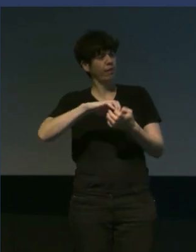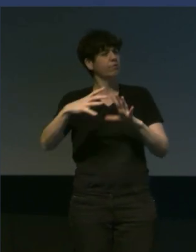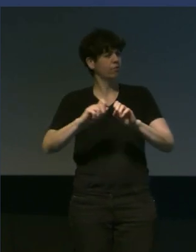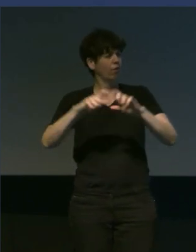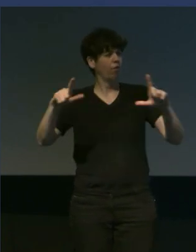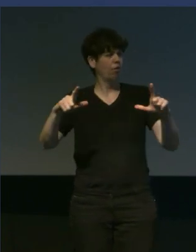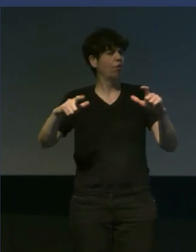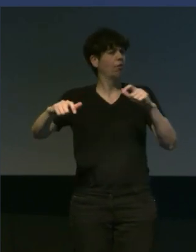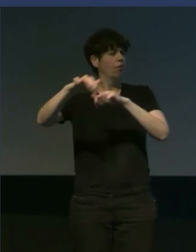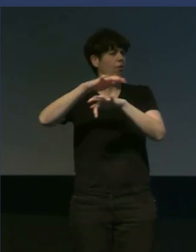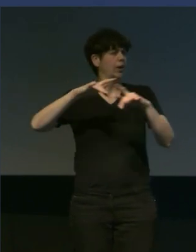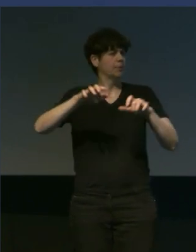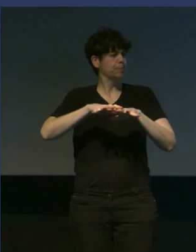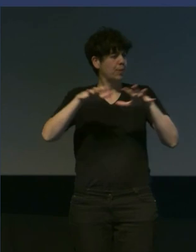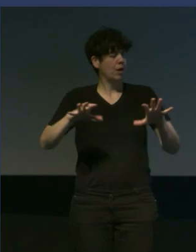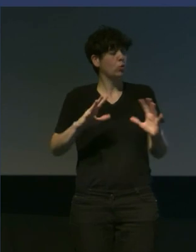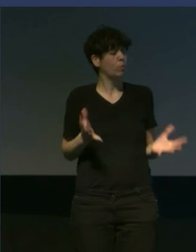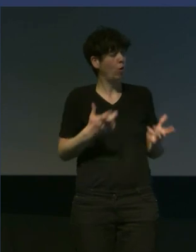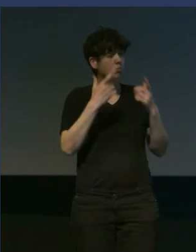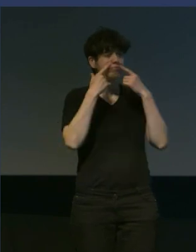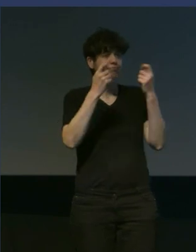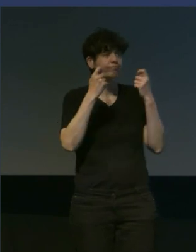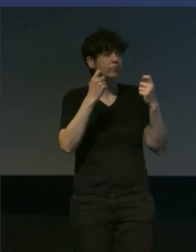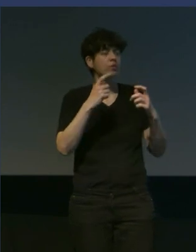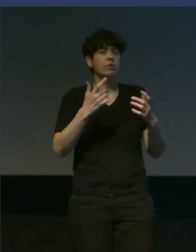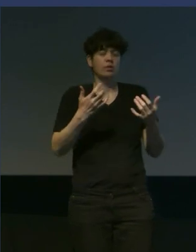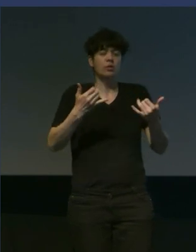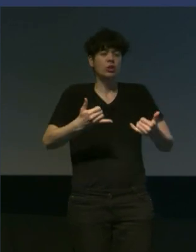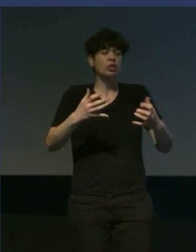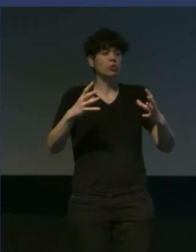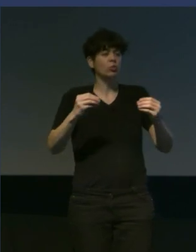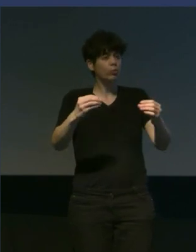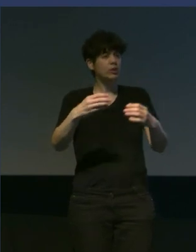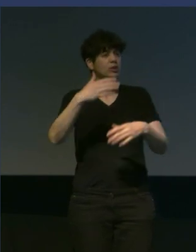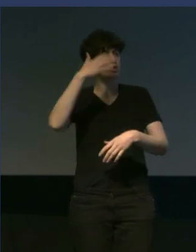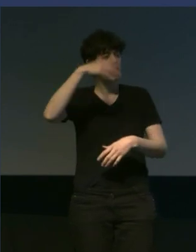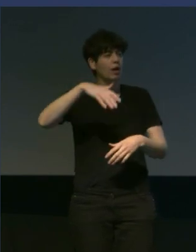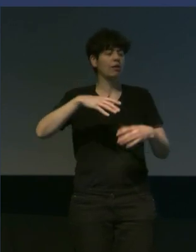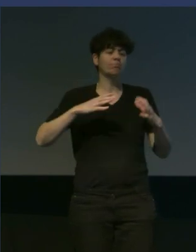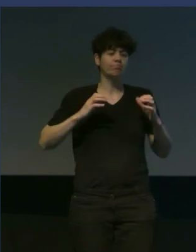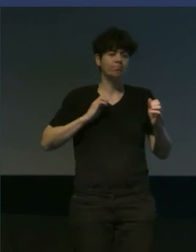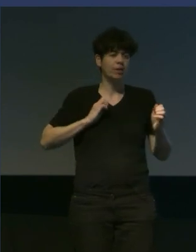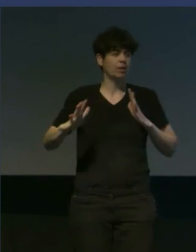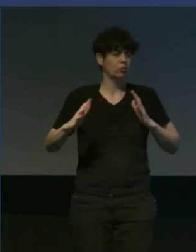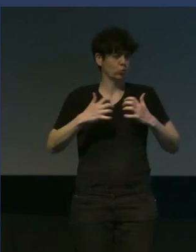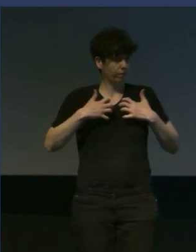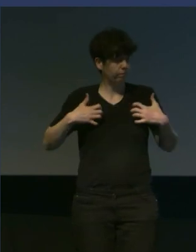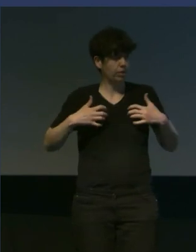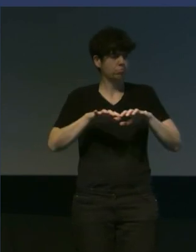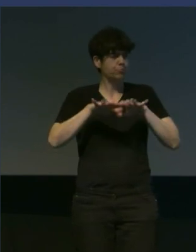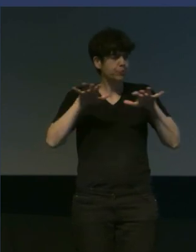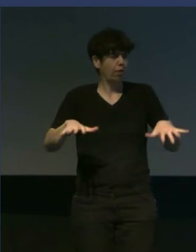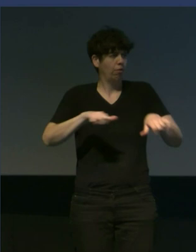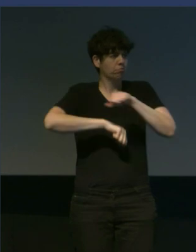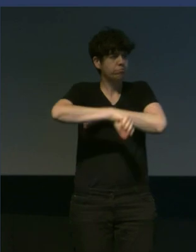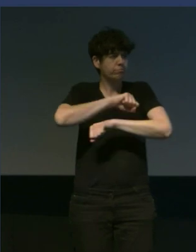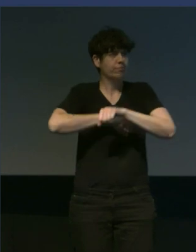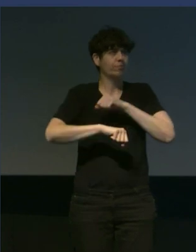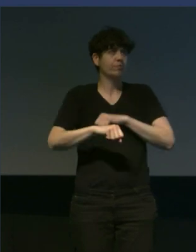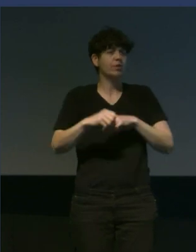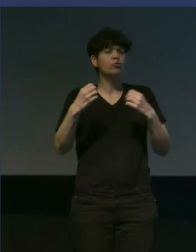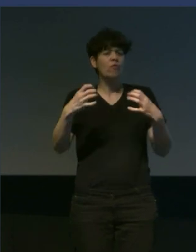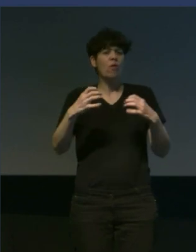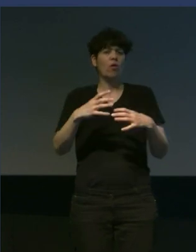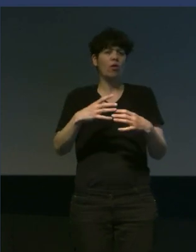attention, on le sait, au sein de police, en faisant donc, du temps beaucoup de médiation scientifique aussi, qu'on a tendance à raccourcir les